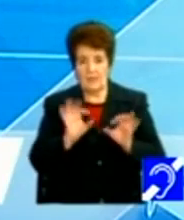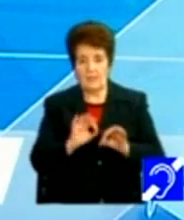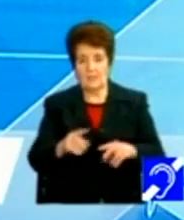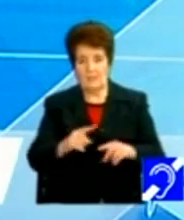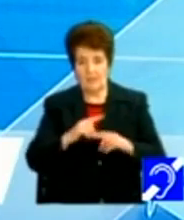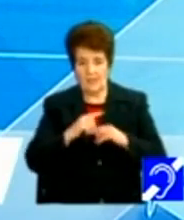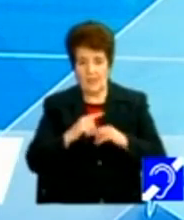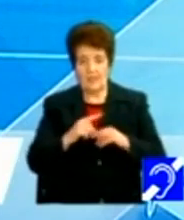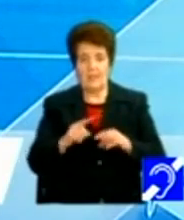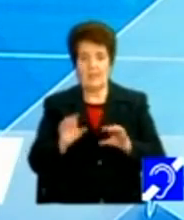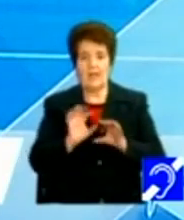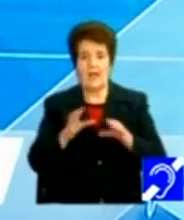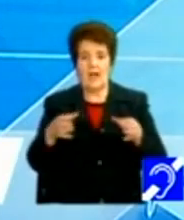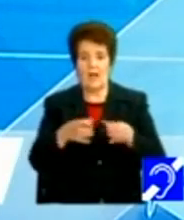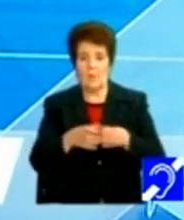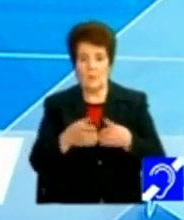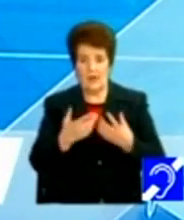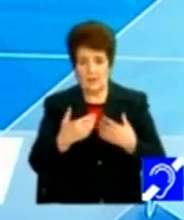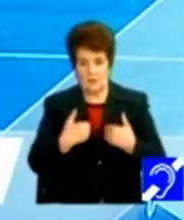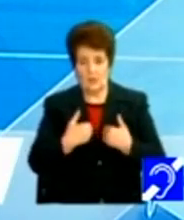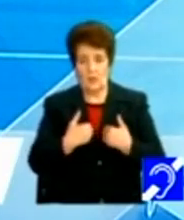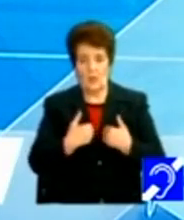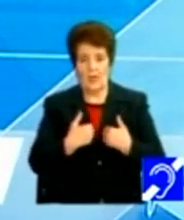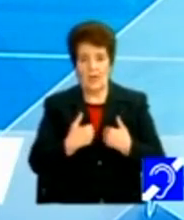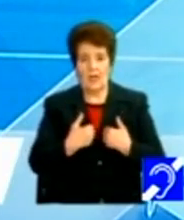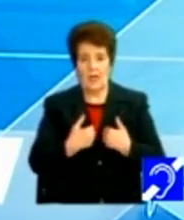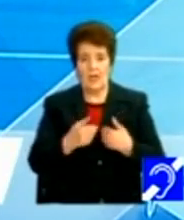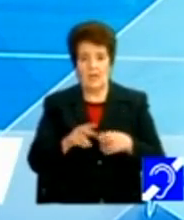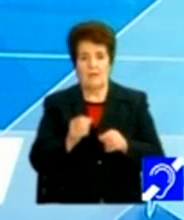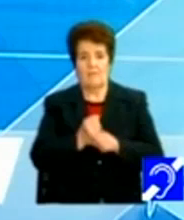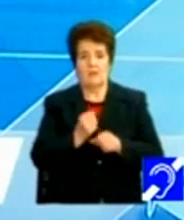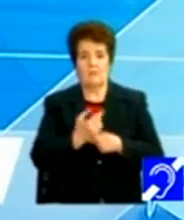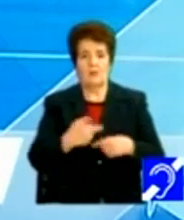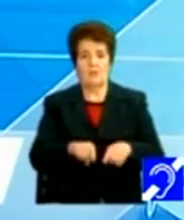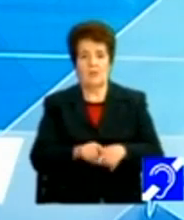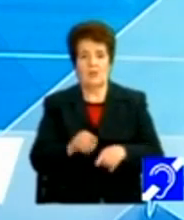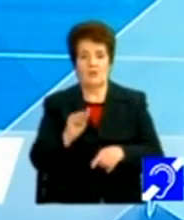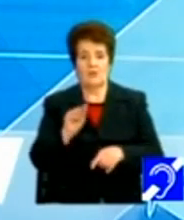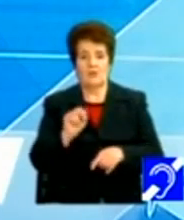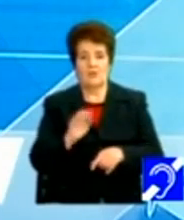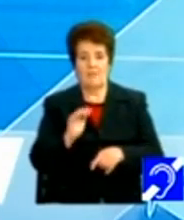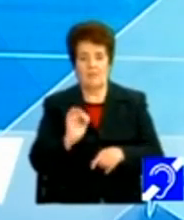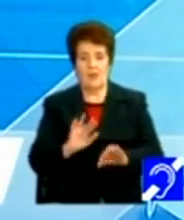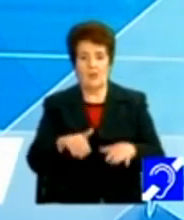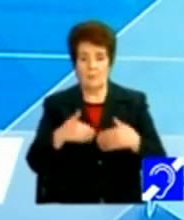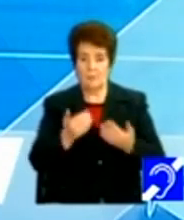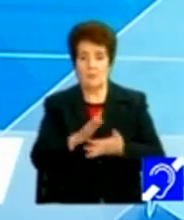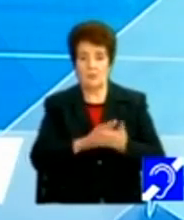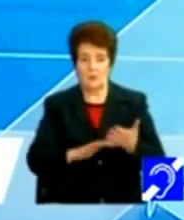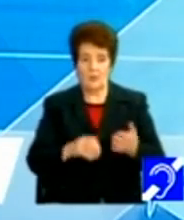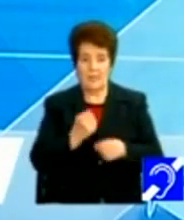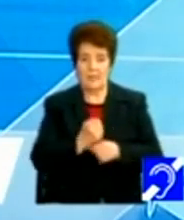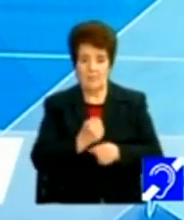de campanie. De altfel și noi ne facem așa ceva, ne-am propus și am continuat să o